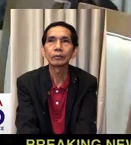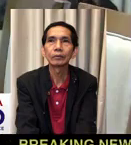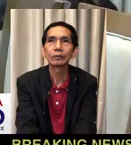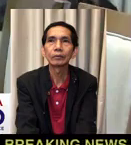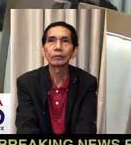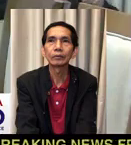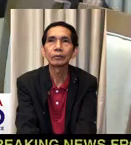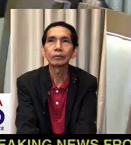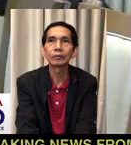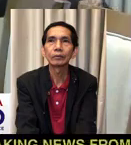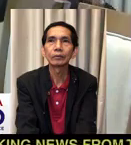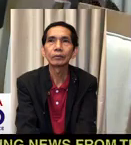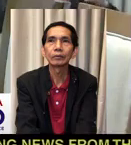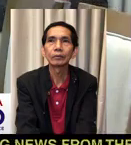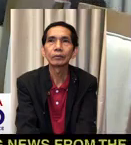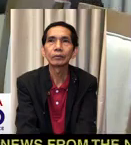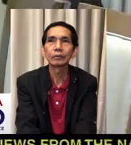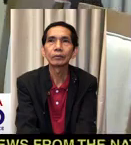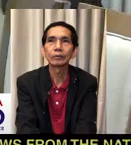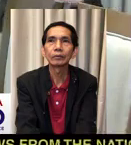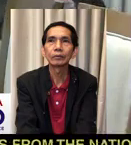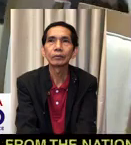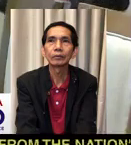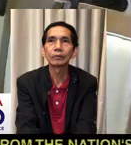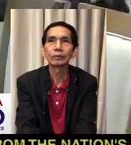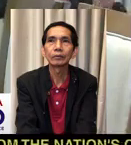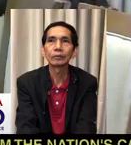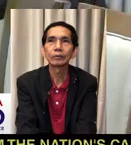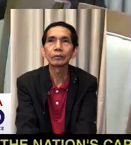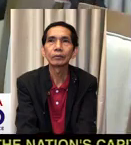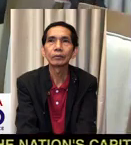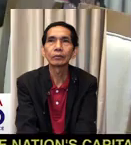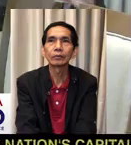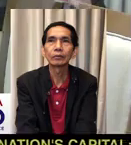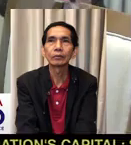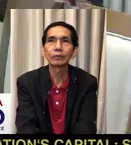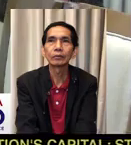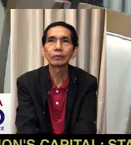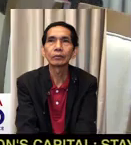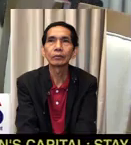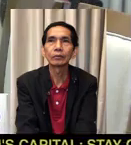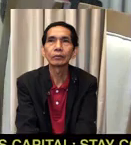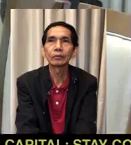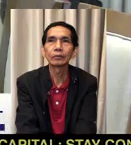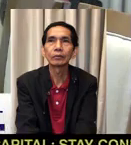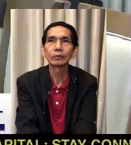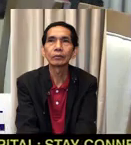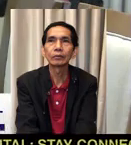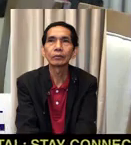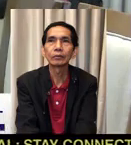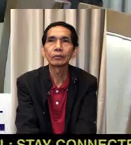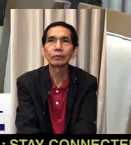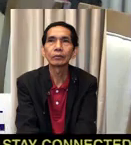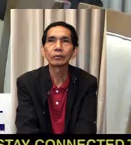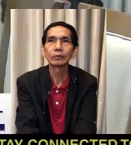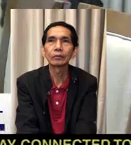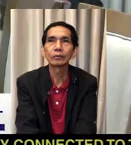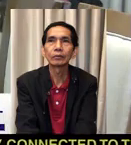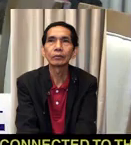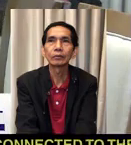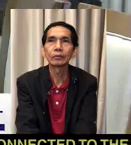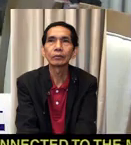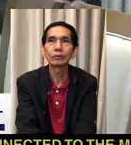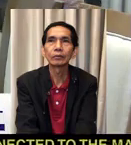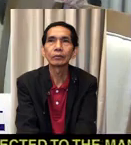Ang gobyerno po hindi mawawala. Ang tanong lang naman dyan, ang gobyerno ba ay tutok